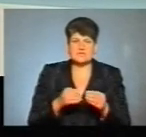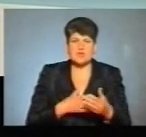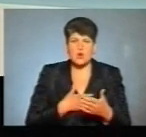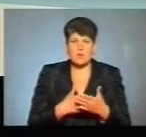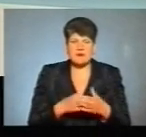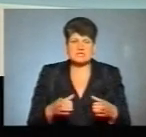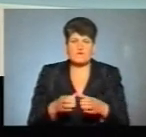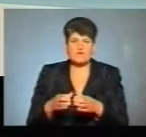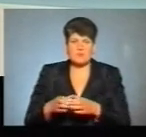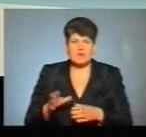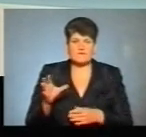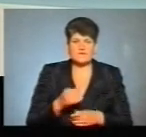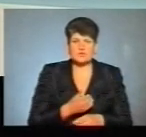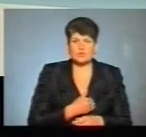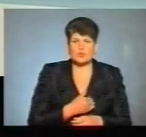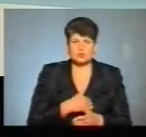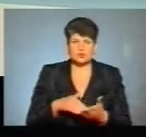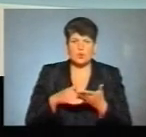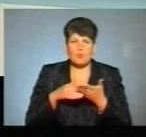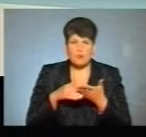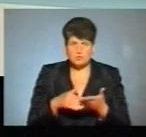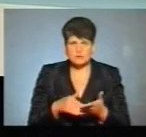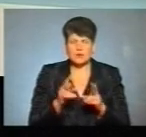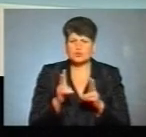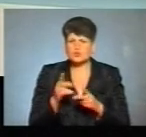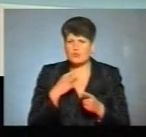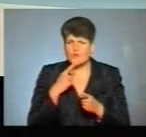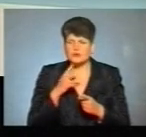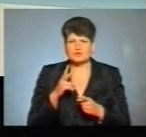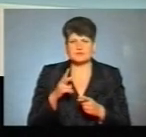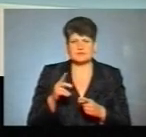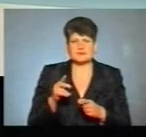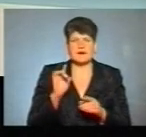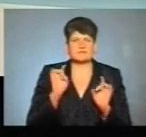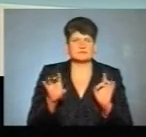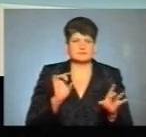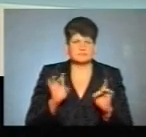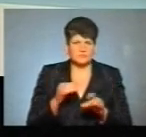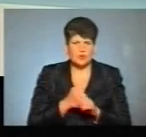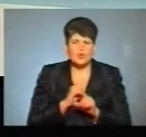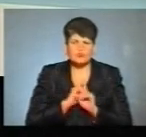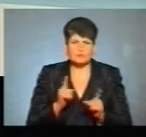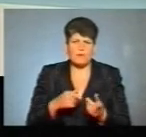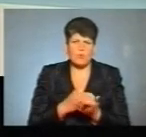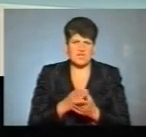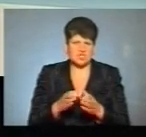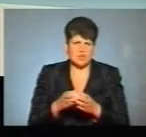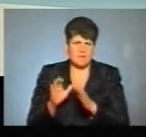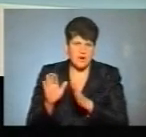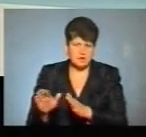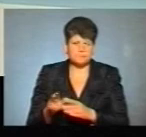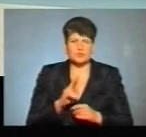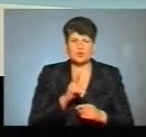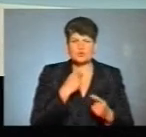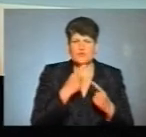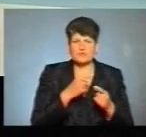громадських формувань, всіх охочих допомогти. Хтось скаже, що хтось піариться, особливо там з політичних партій.